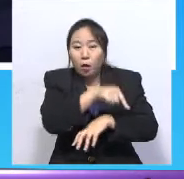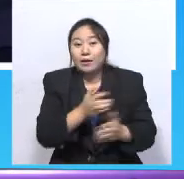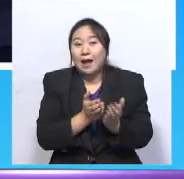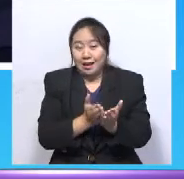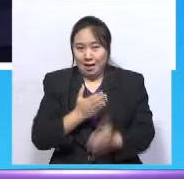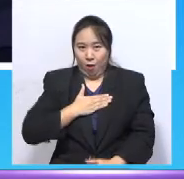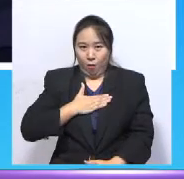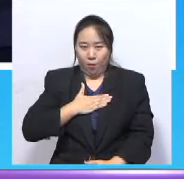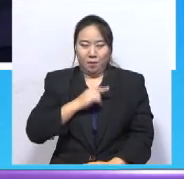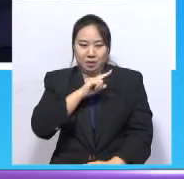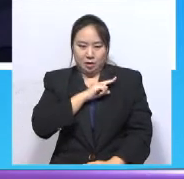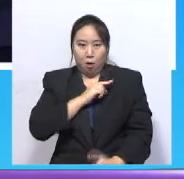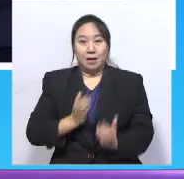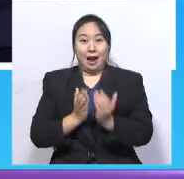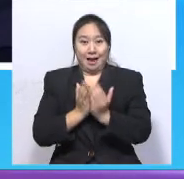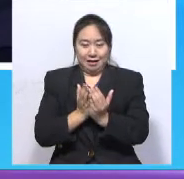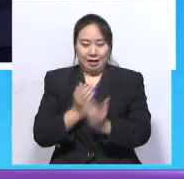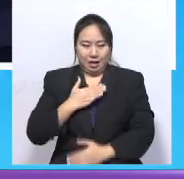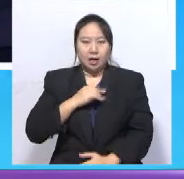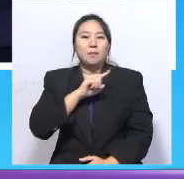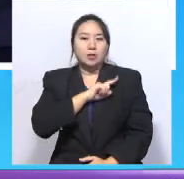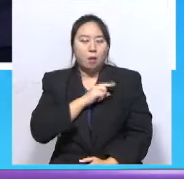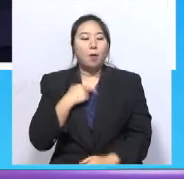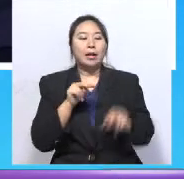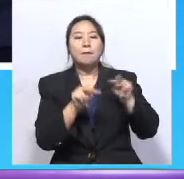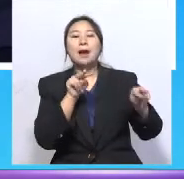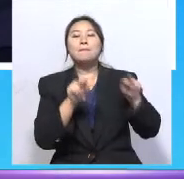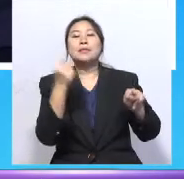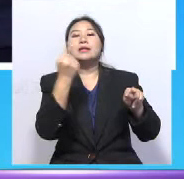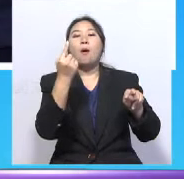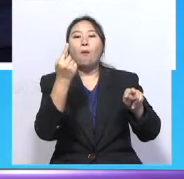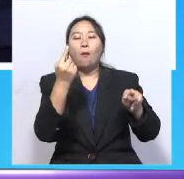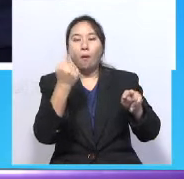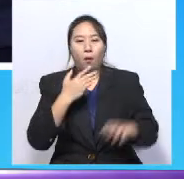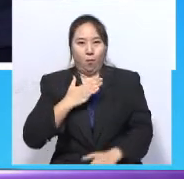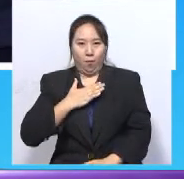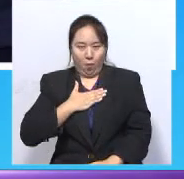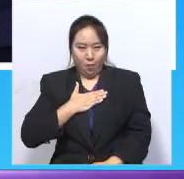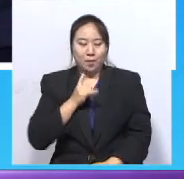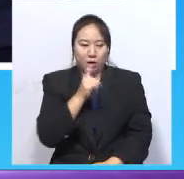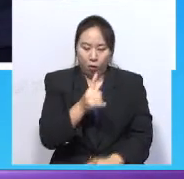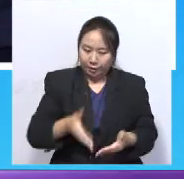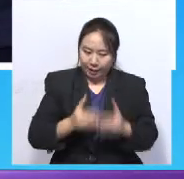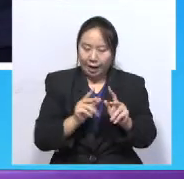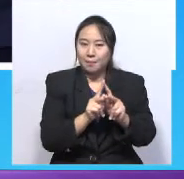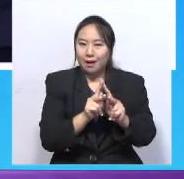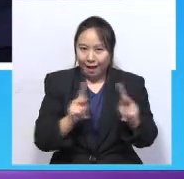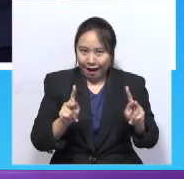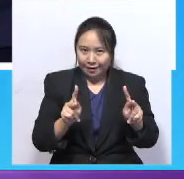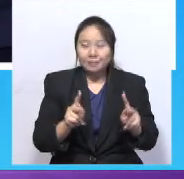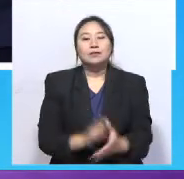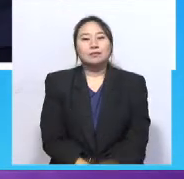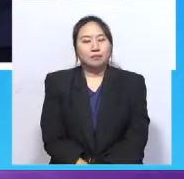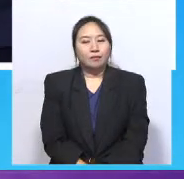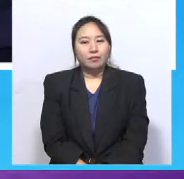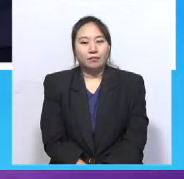งจะเข้าไปเกี่ยวข้องด้วยในฐานะผู้กำกับเฉยๆนะครับคงเข้าไปในฐานะเป็นผู้ตั้งกรรมการคงไม่น่าจะทำได้ครับผม